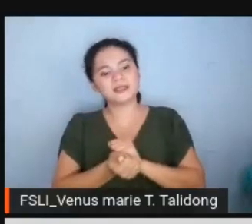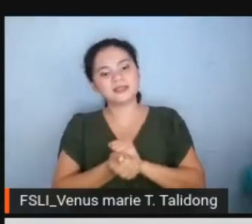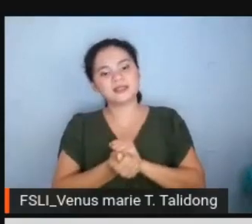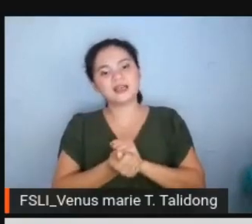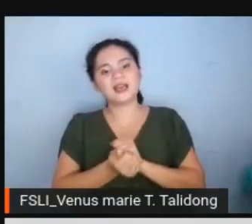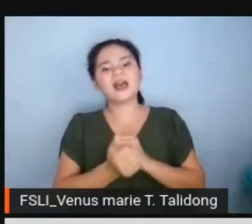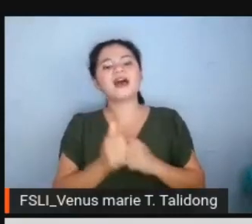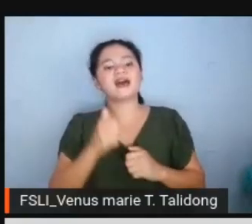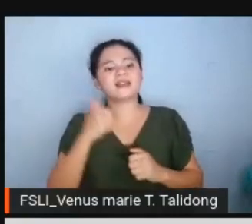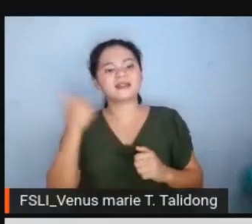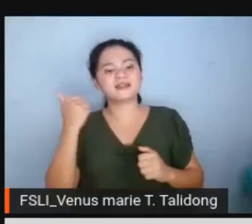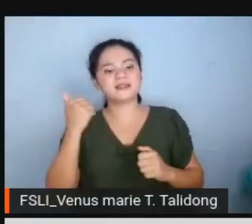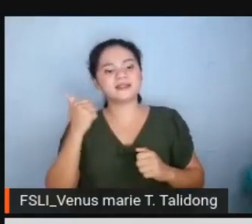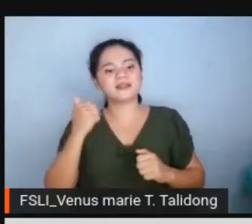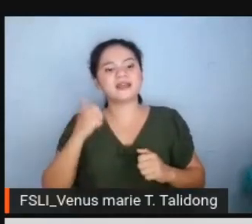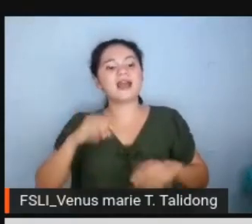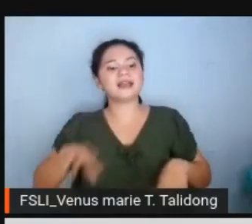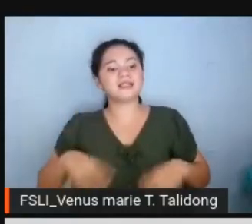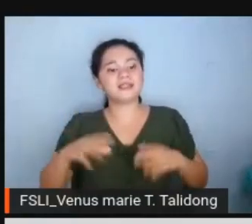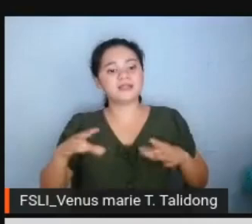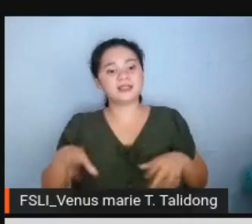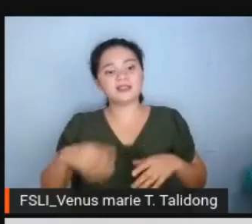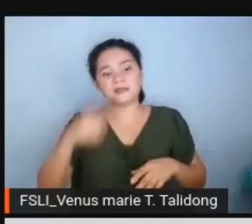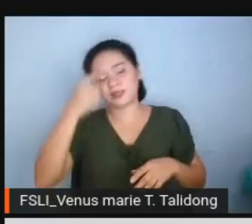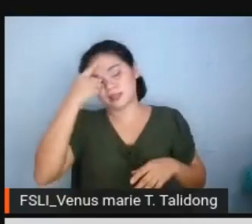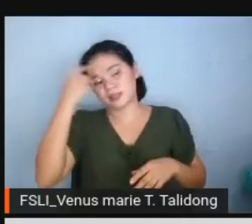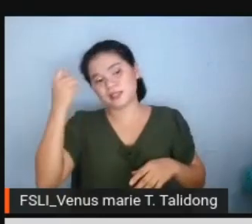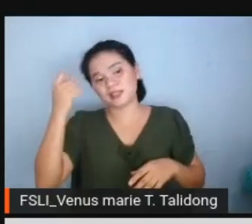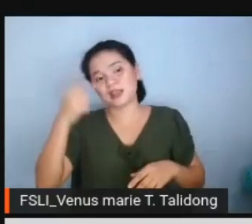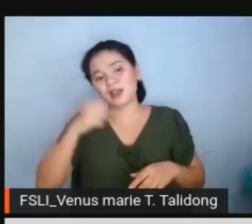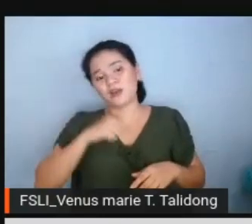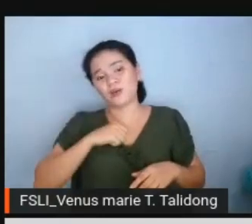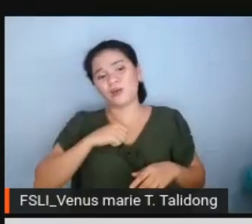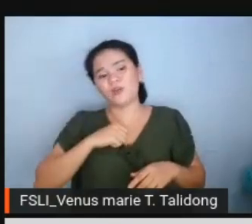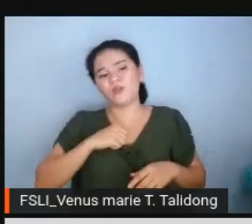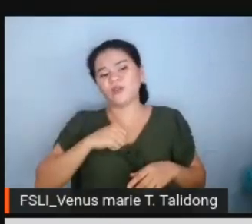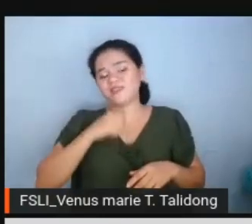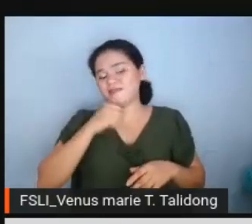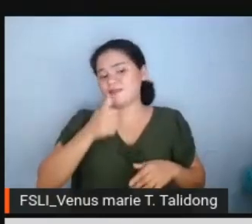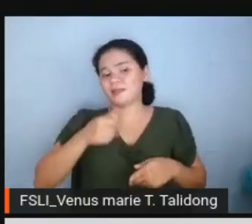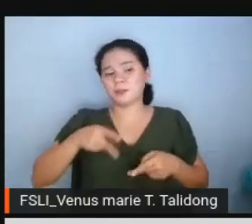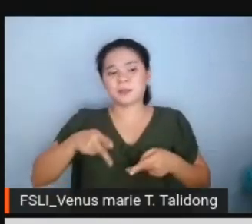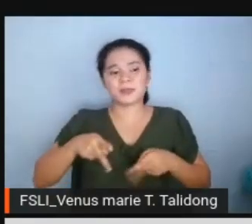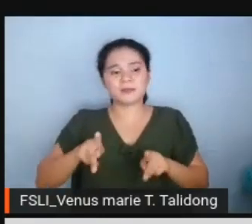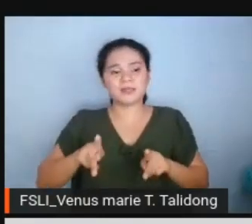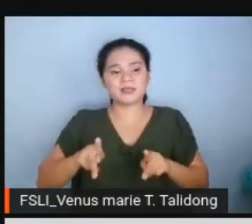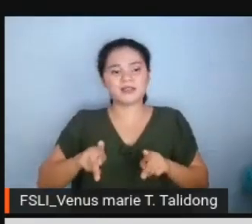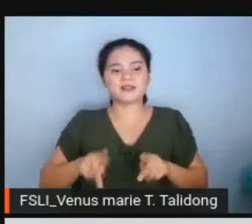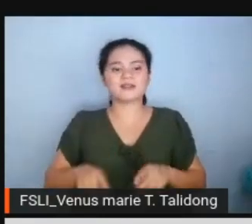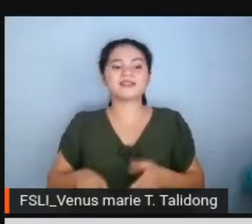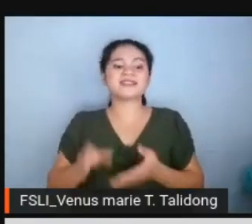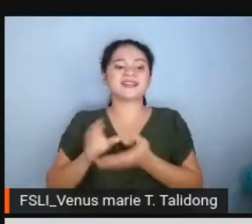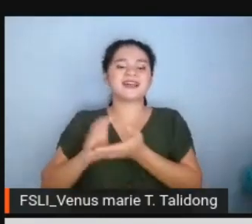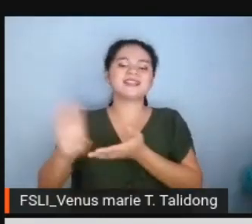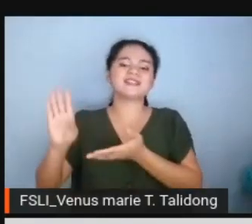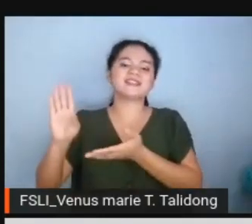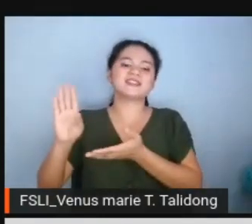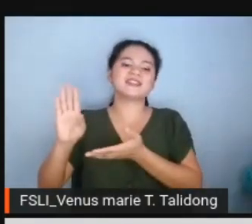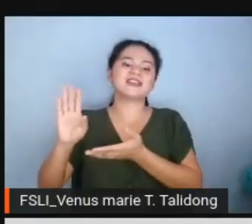lang dahil hindi ako pwede. But dito ko din naramdaman on the other